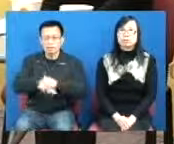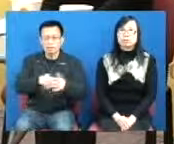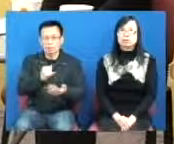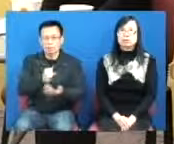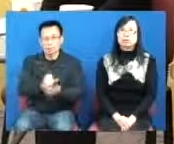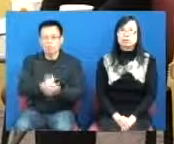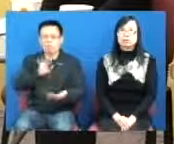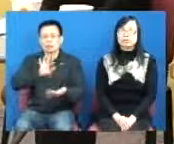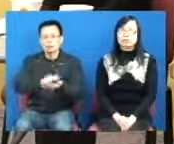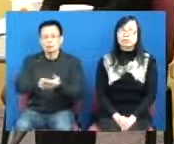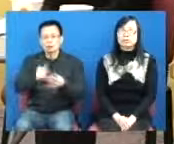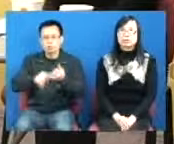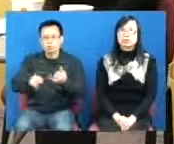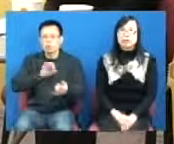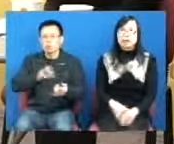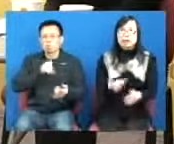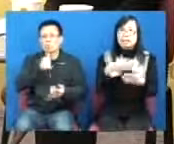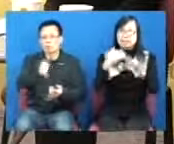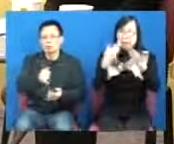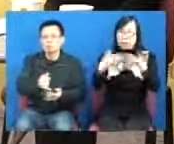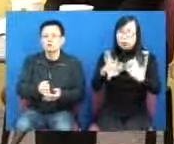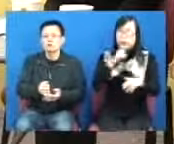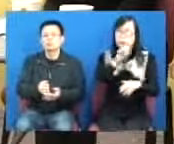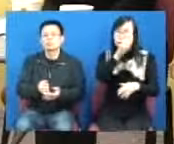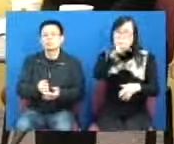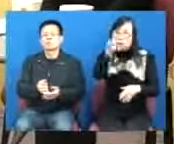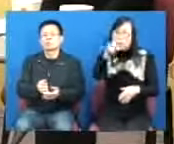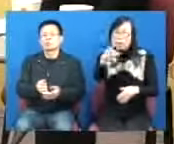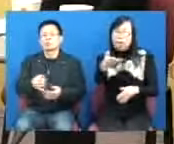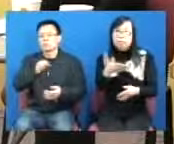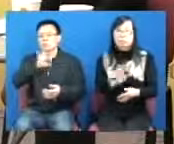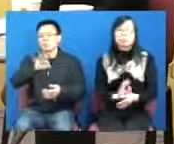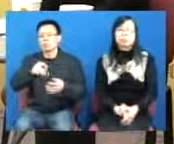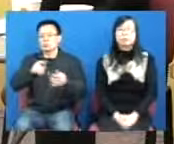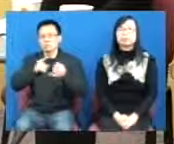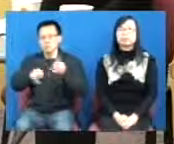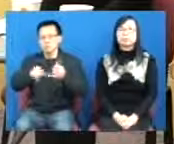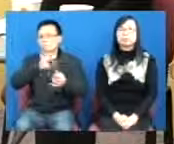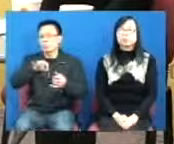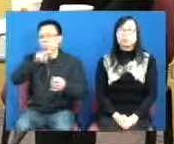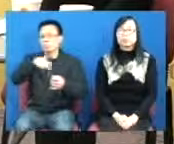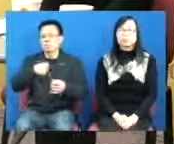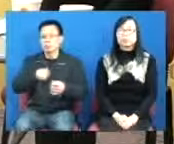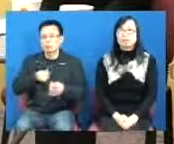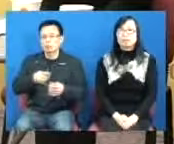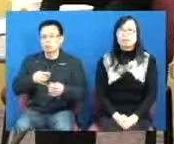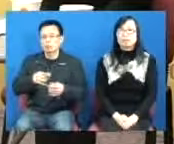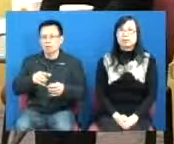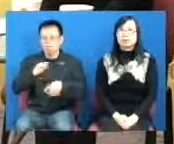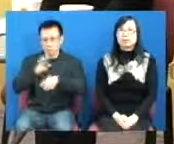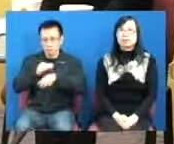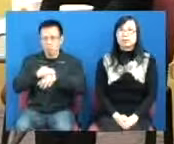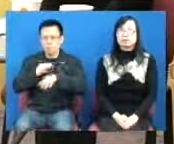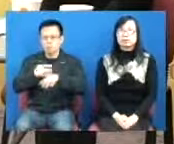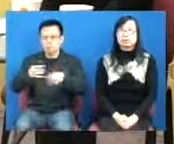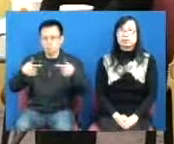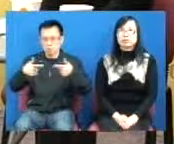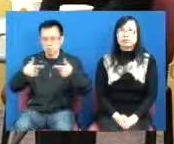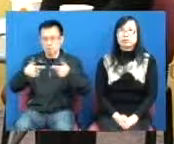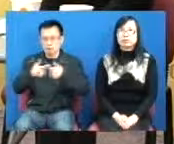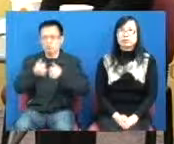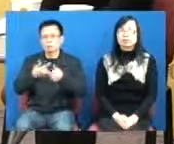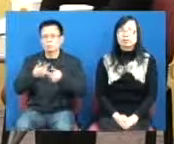說因為時候沒有找回你也沒有找回我的因為那時候剛剛有些事出席不了去